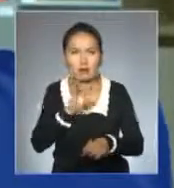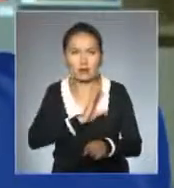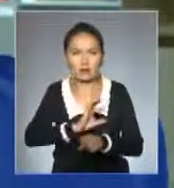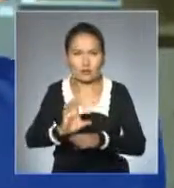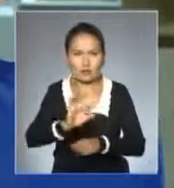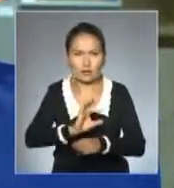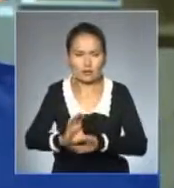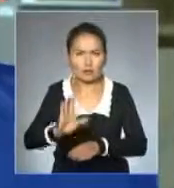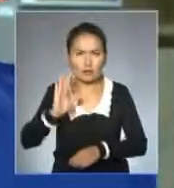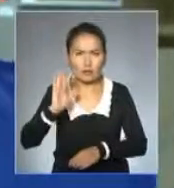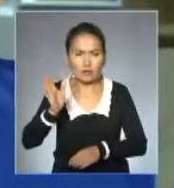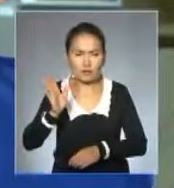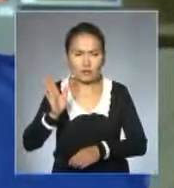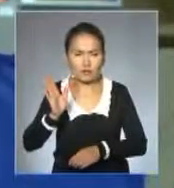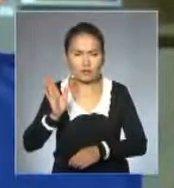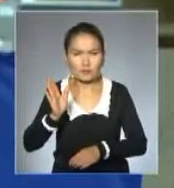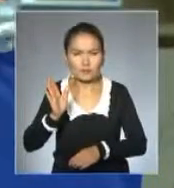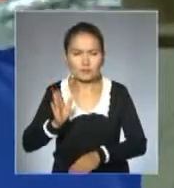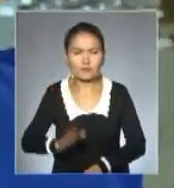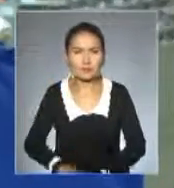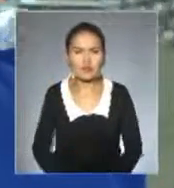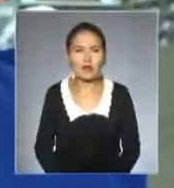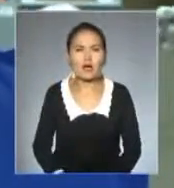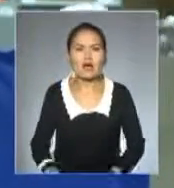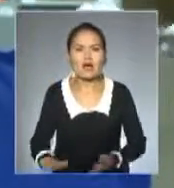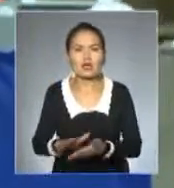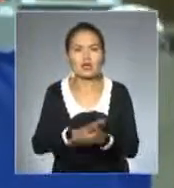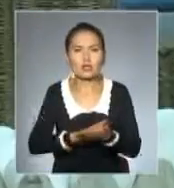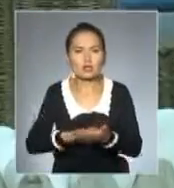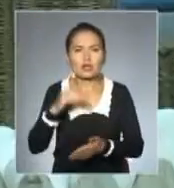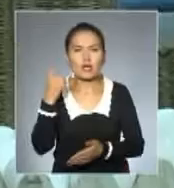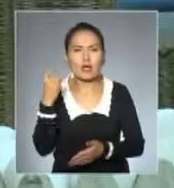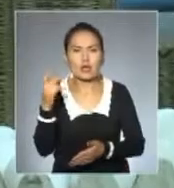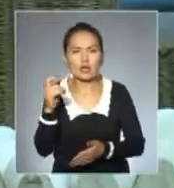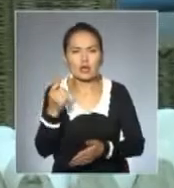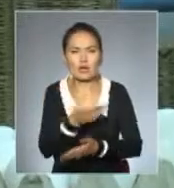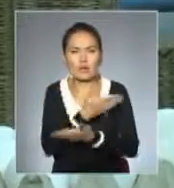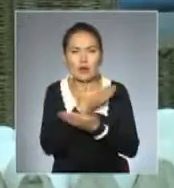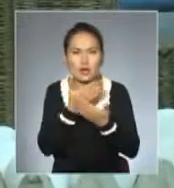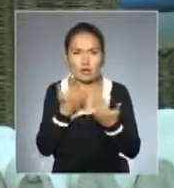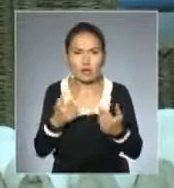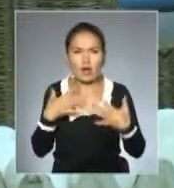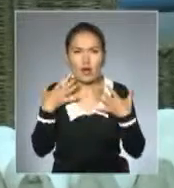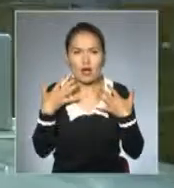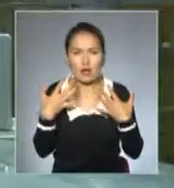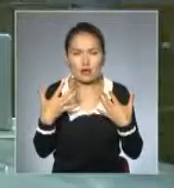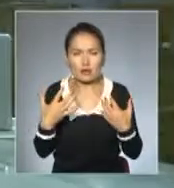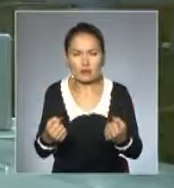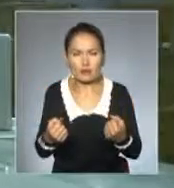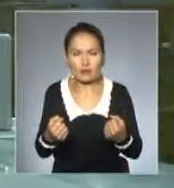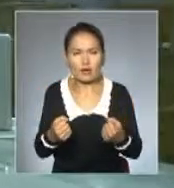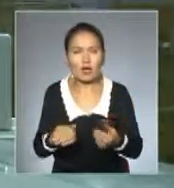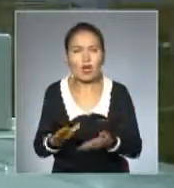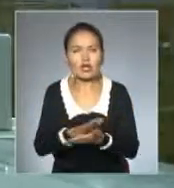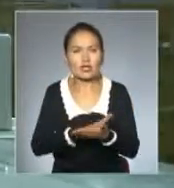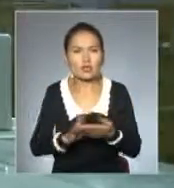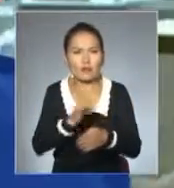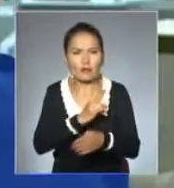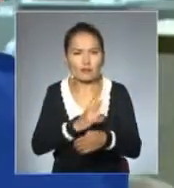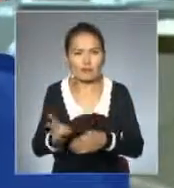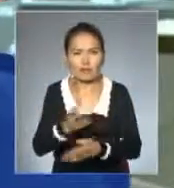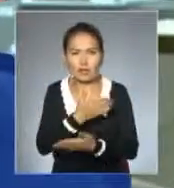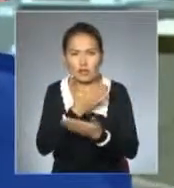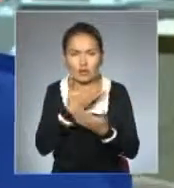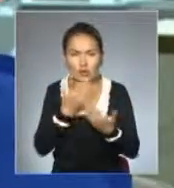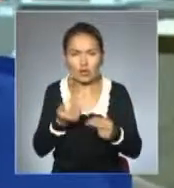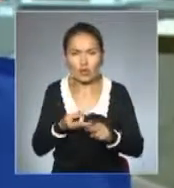біз каротиноидтерді қолданамыз. Ол өте адамның ағзасына пайдалы. Бұл